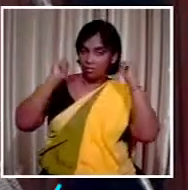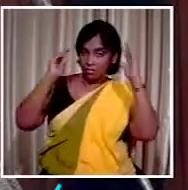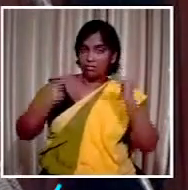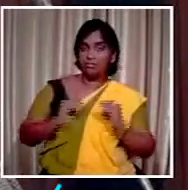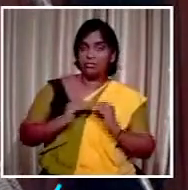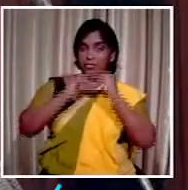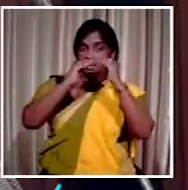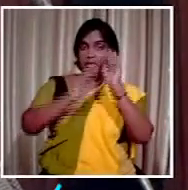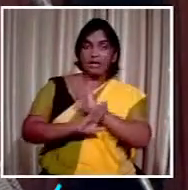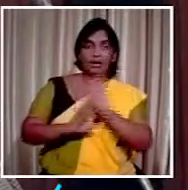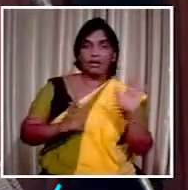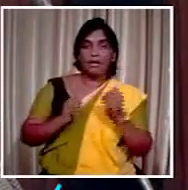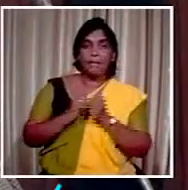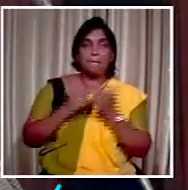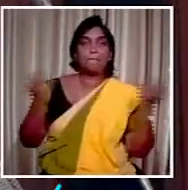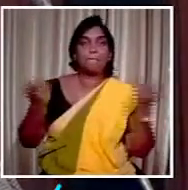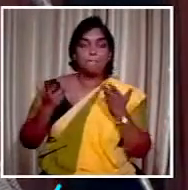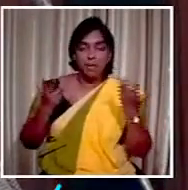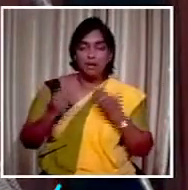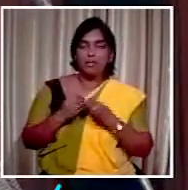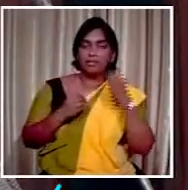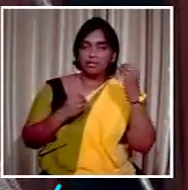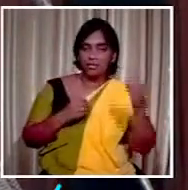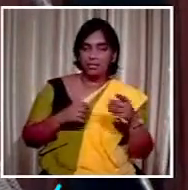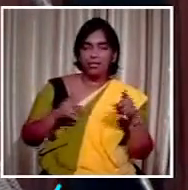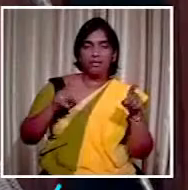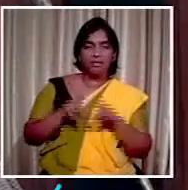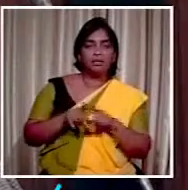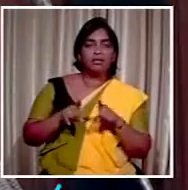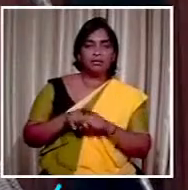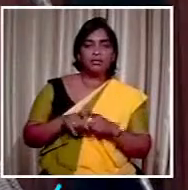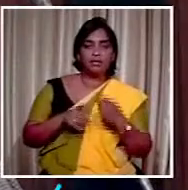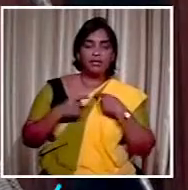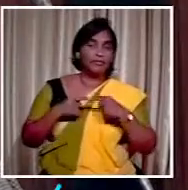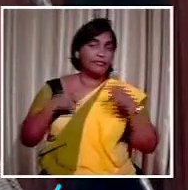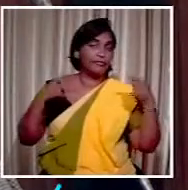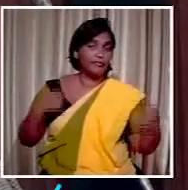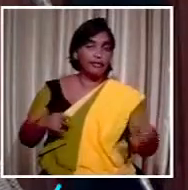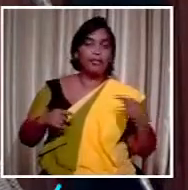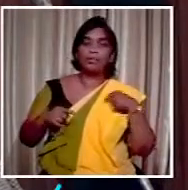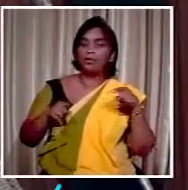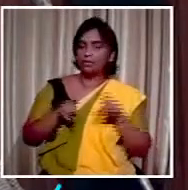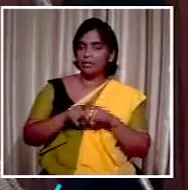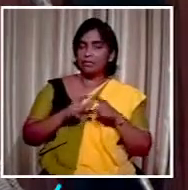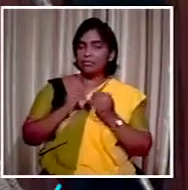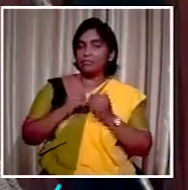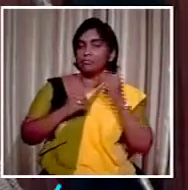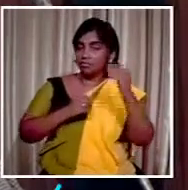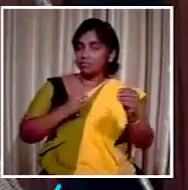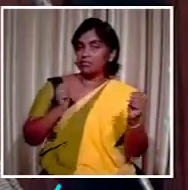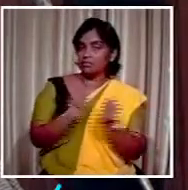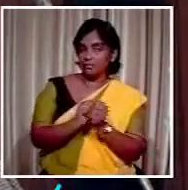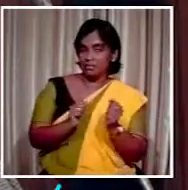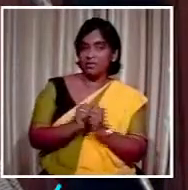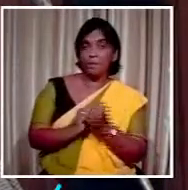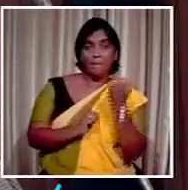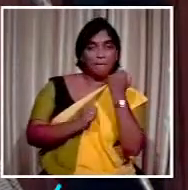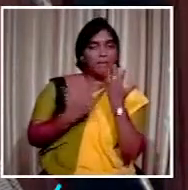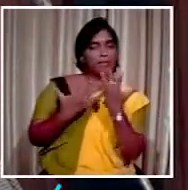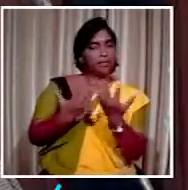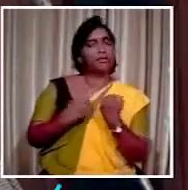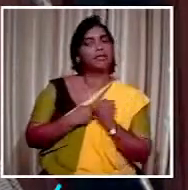කරා ලං වෙලා නෙවෙයි කරන්න බැරි නිසා. ඒ වෙලාවේ තමයි අපි විපක්ෂයේ විදියට ඉස්සරහට ඇවිල්ලා බලය